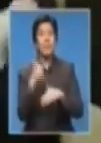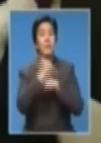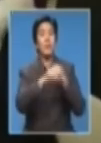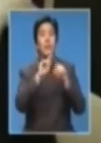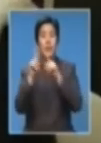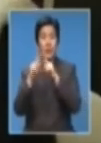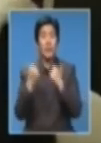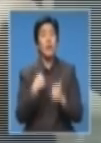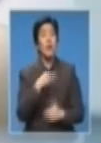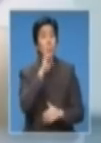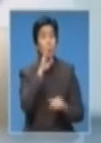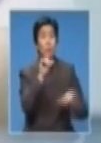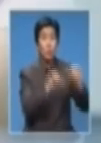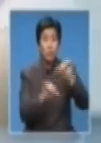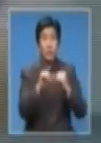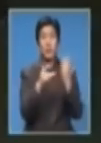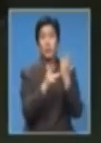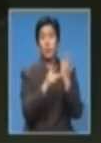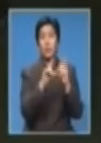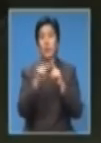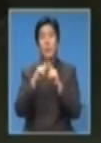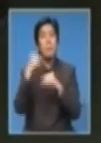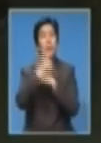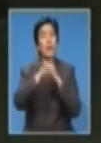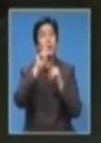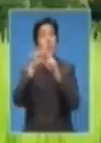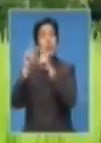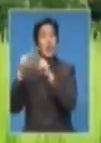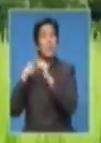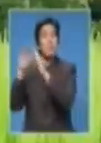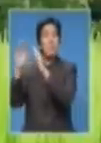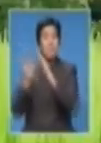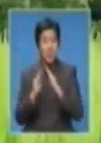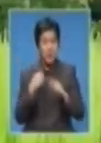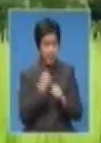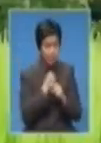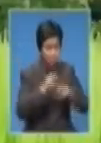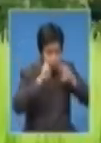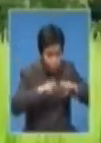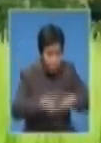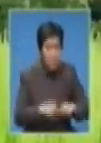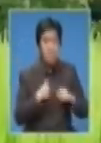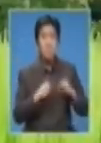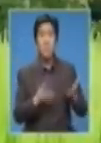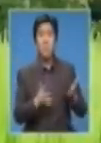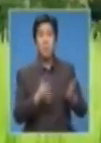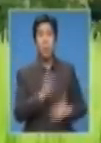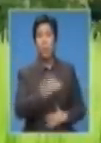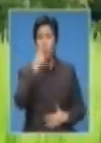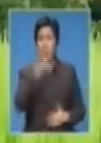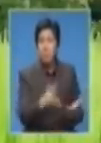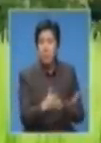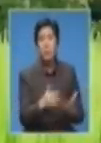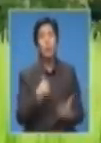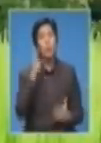ากเราจะคงใช้วิทยาศาสตร์เทคโนโลยีและนวัตกรรมจากต่างประเทศมาทั้งหมดนั้นเราไม่สนับสนุนการวิจัยและพัฒนาภายในประเทศเราก็คงจะ